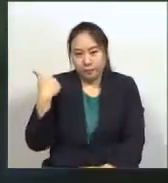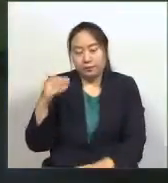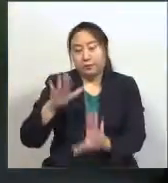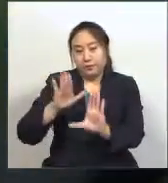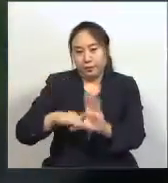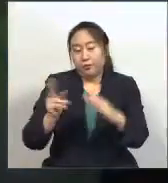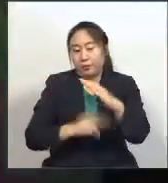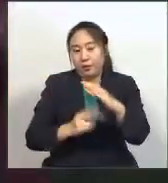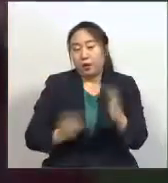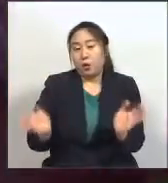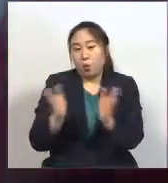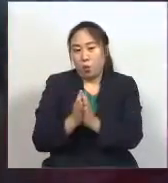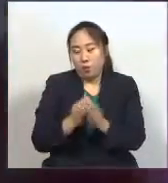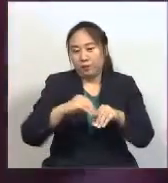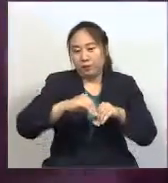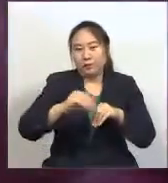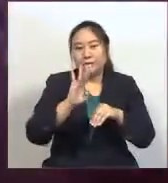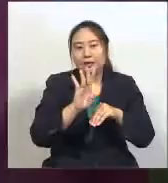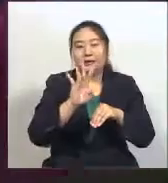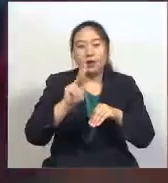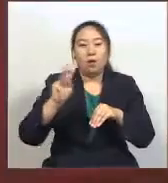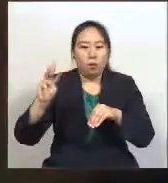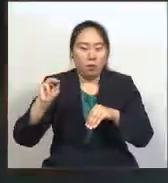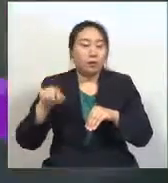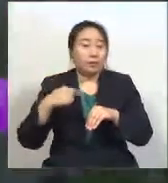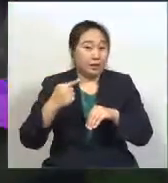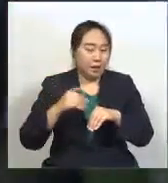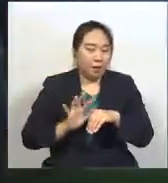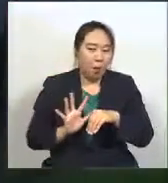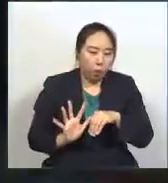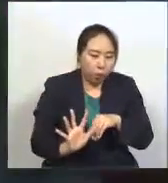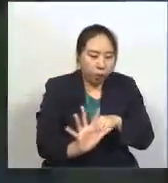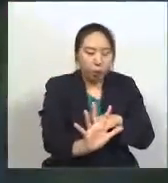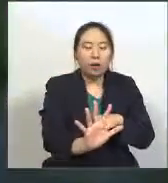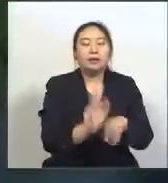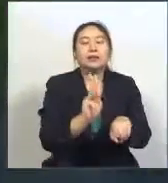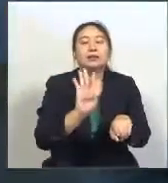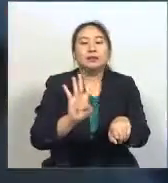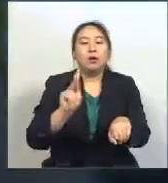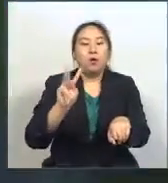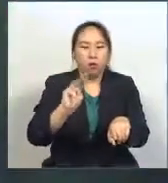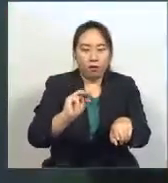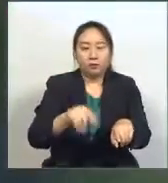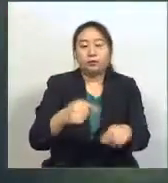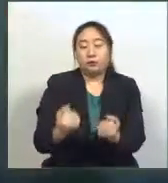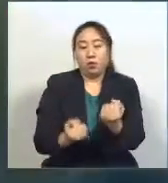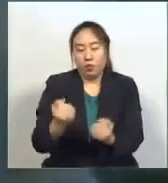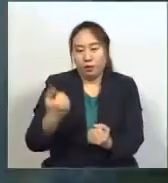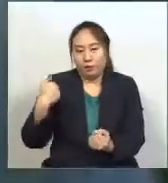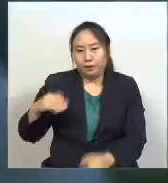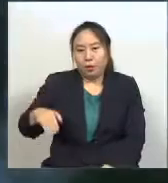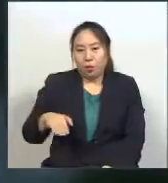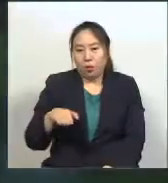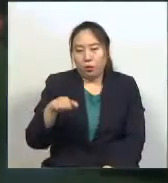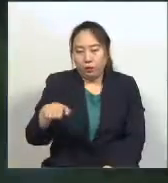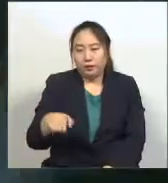าลงทะเบียนวิ่งกับพี่ตูนในระยะ4กิโลเมตรแรกจากจุดปล่อยตัวขณะที่ขบวนวิ่งก็จะมีรถนับระยะทาง